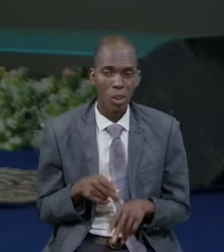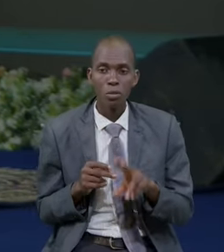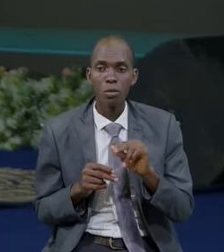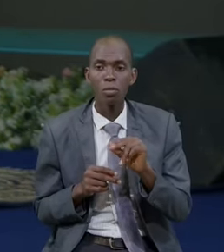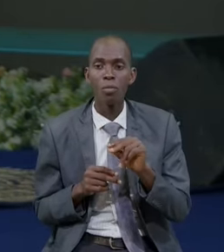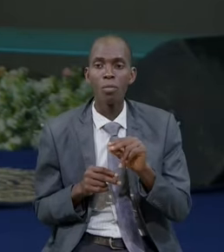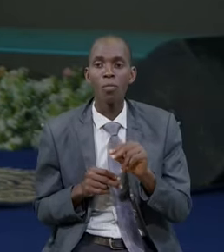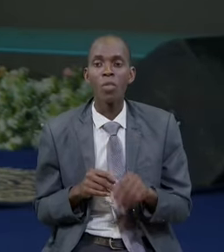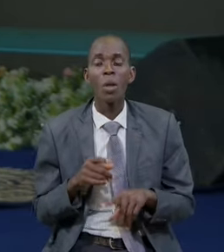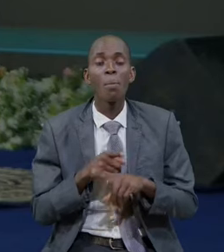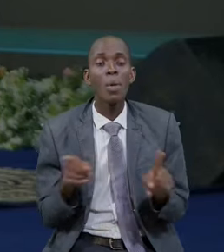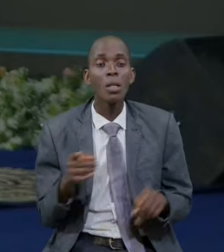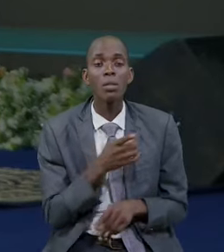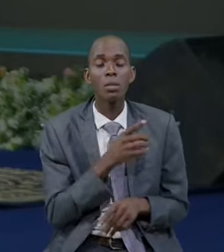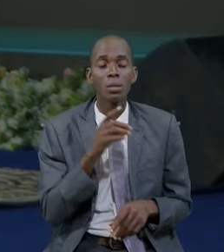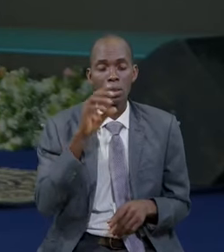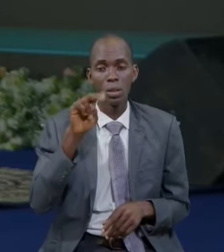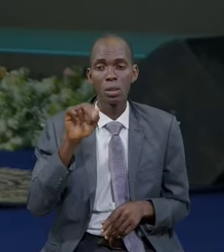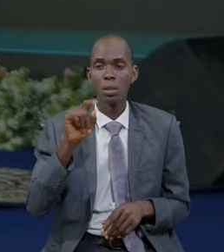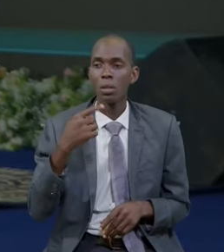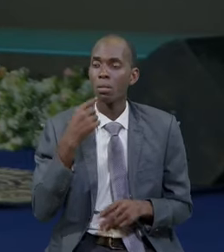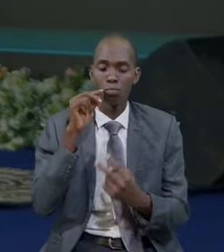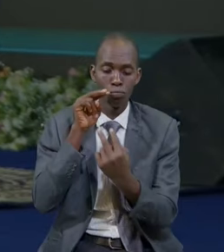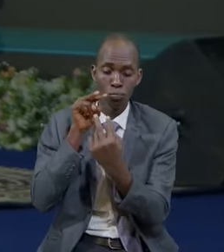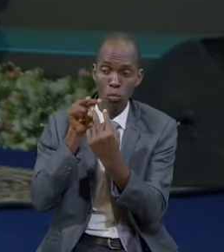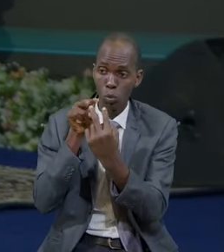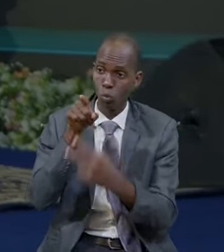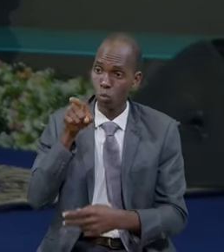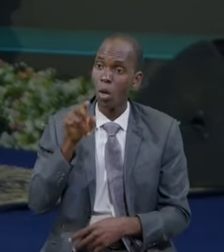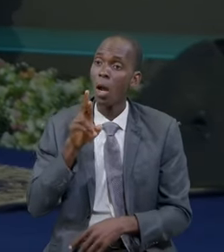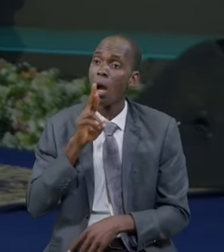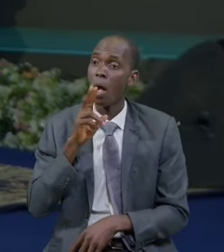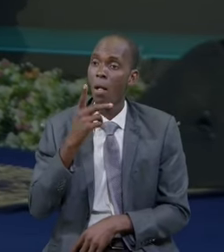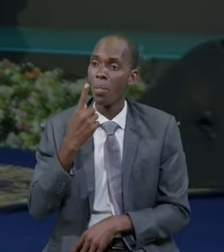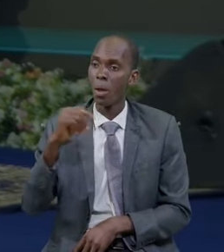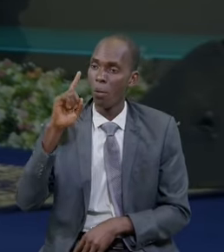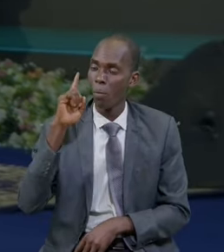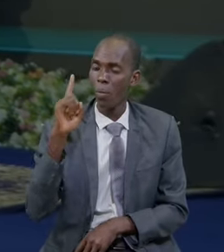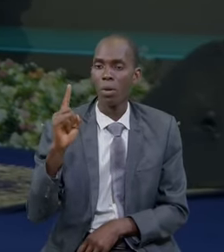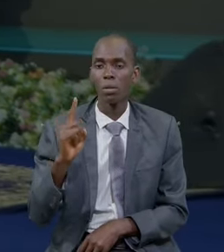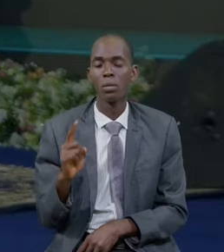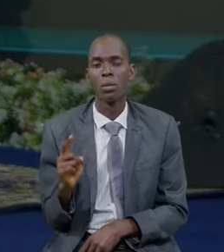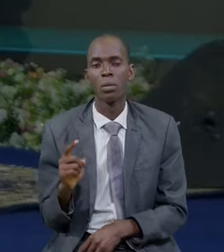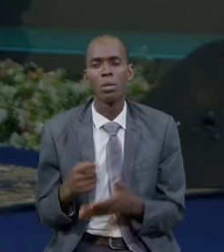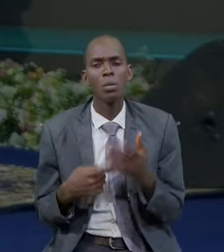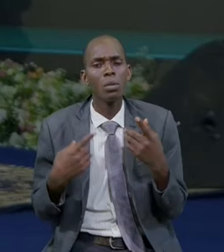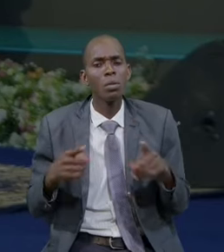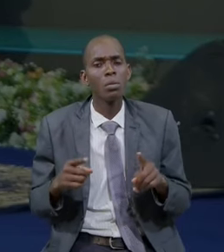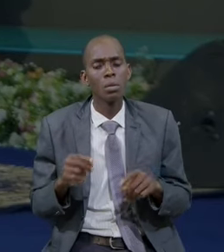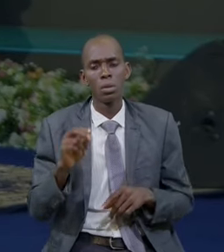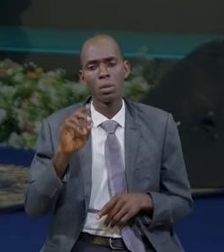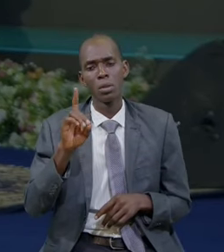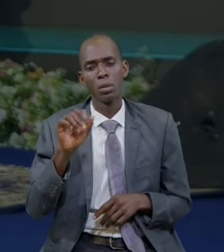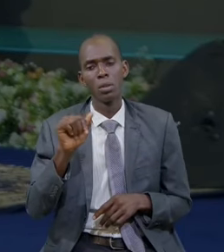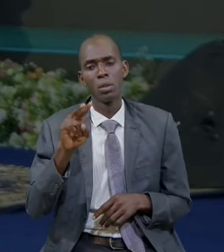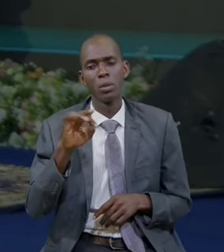j'ai péché. Ça, c'est l'onction dont tu as besoin. Qui va changer les dirigeants